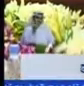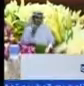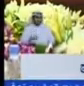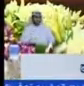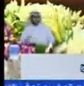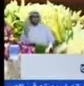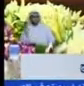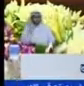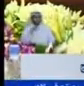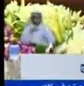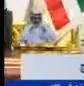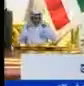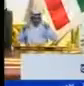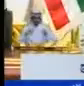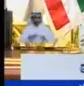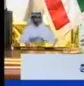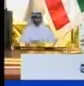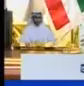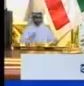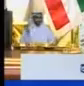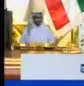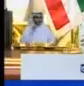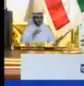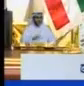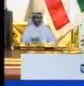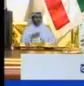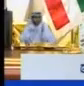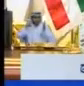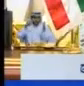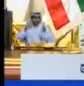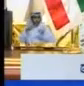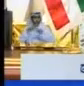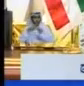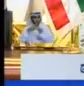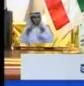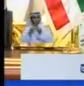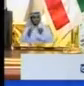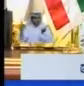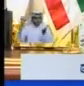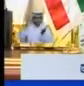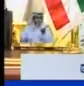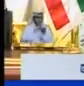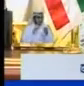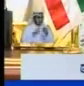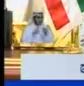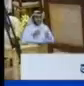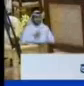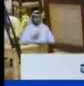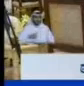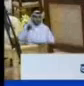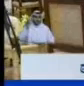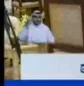الدولية بشأن دول المجلس. وقد مثل مجلس الأمة الكويتي وفد رسمي برئاسة النائب أحمد